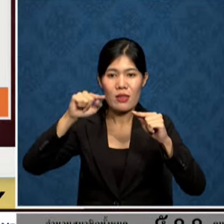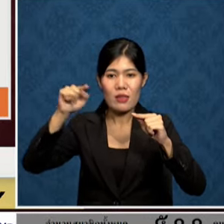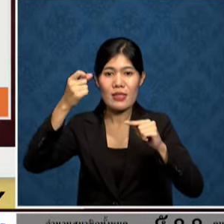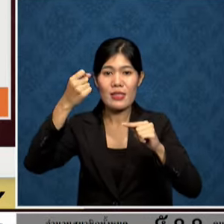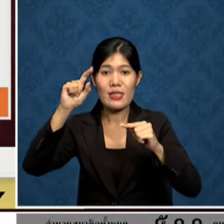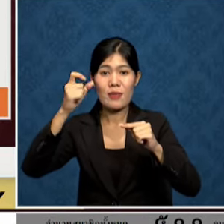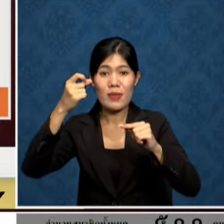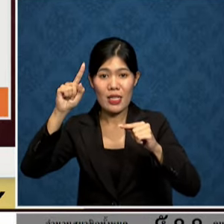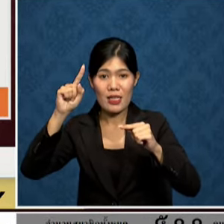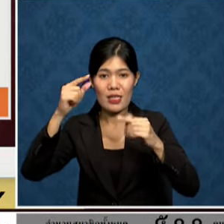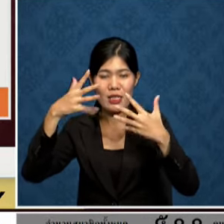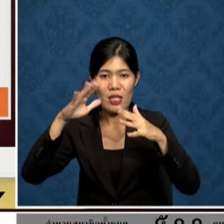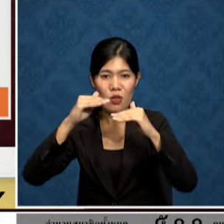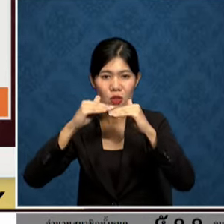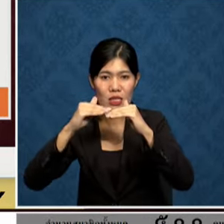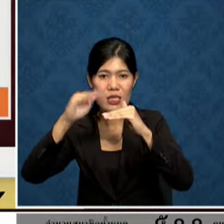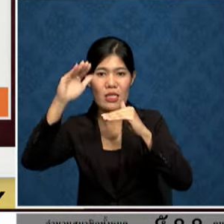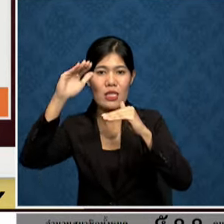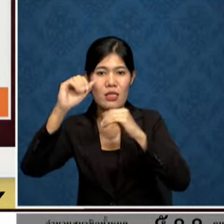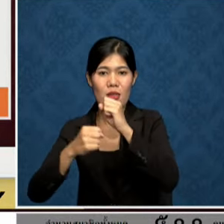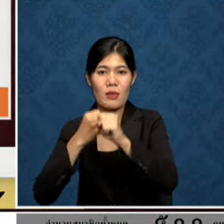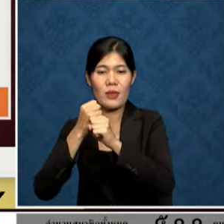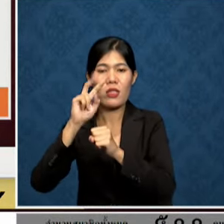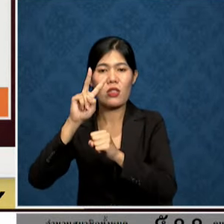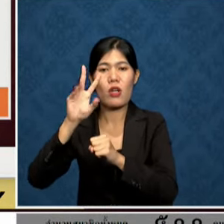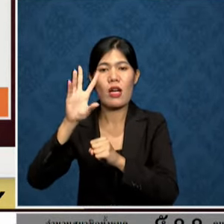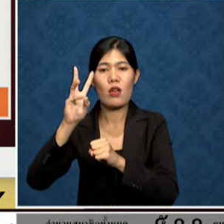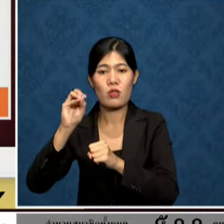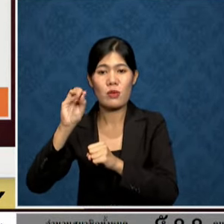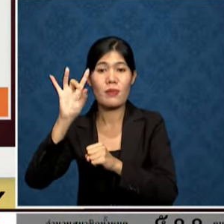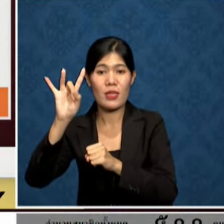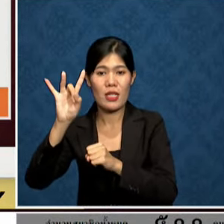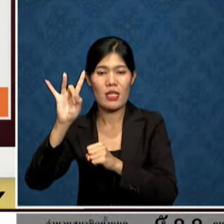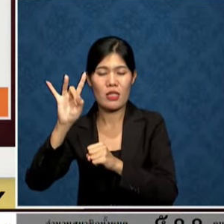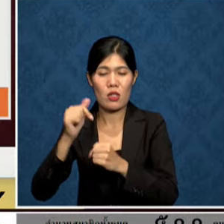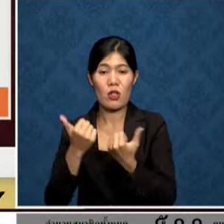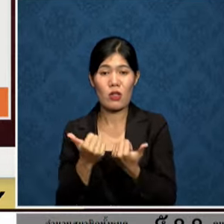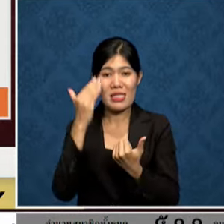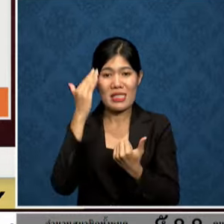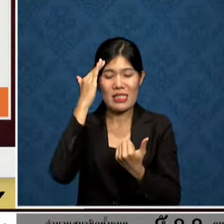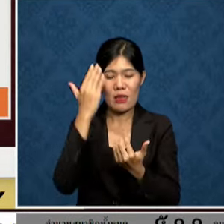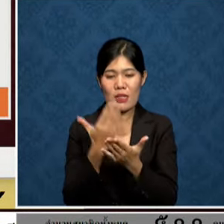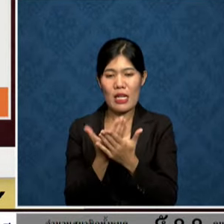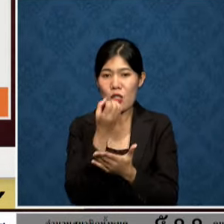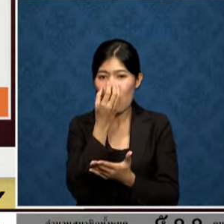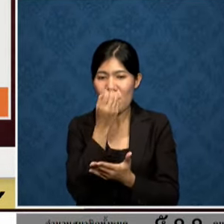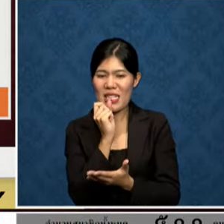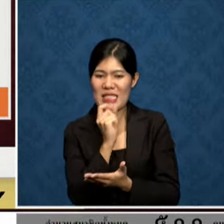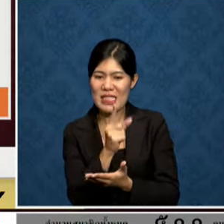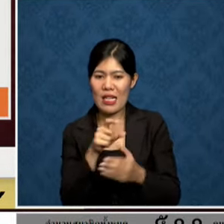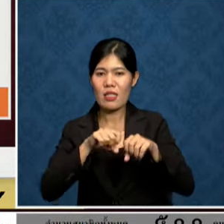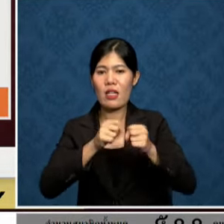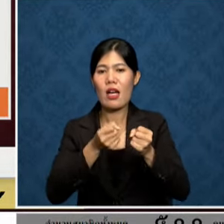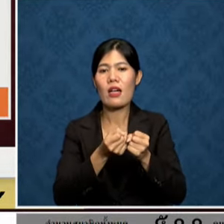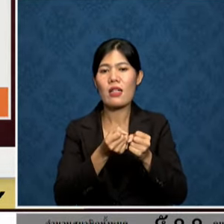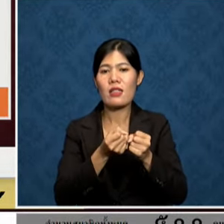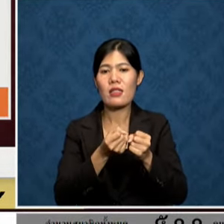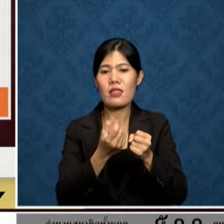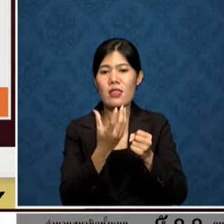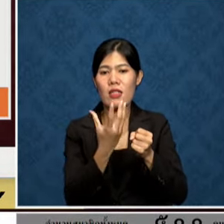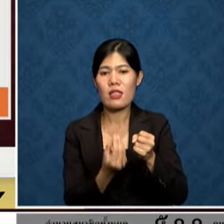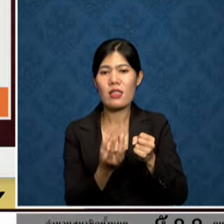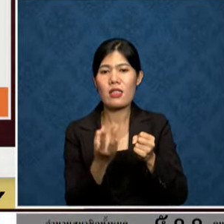ปี2568ค่ะแต่ว่าอย่างที่ทราบกันดีว่าเอ่องบการชำระดอกเบี้ยก็ถูกตัดไปนะคะก็เลยทำให้ลดลงมาใน